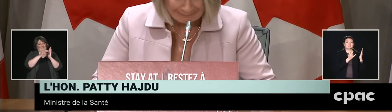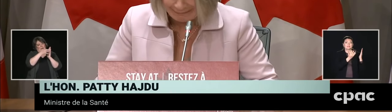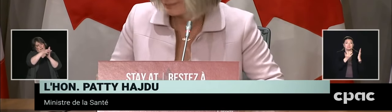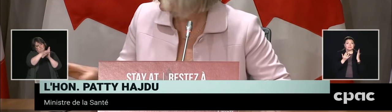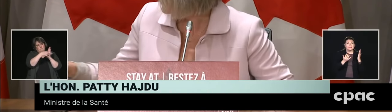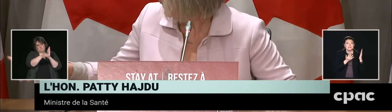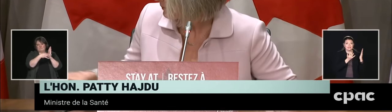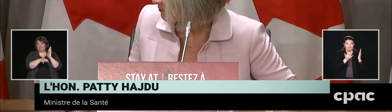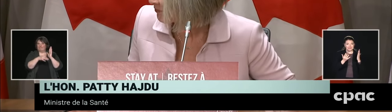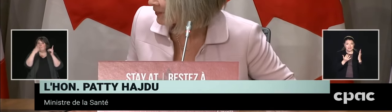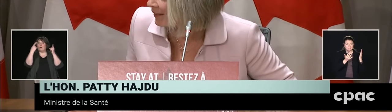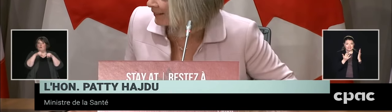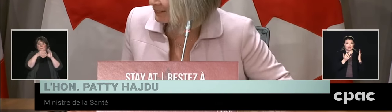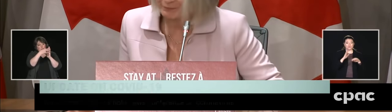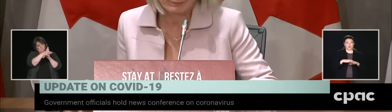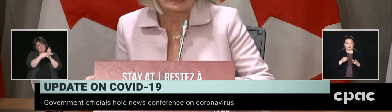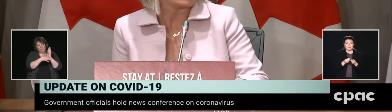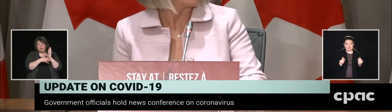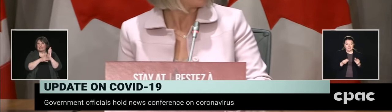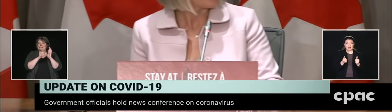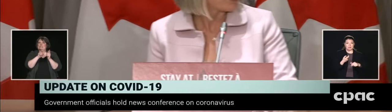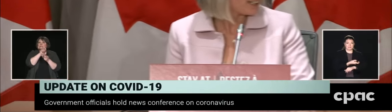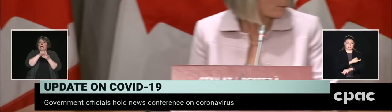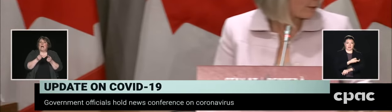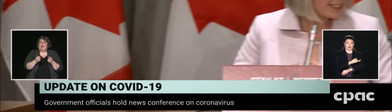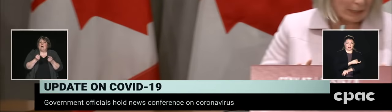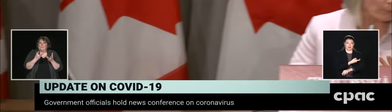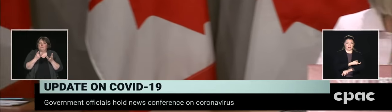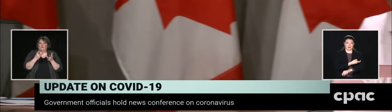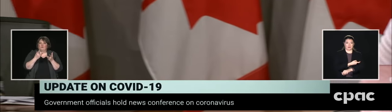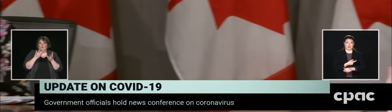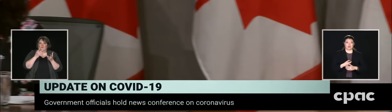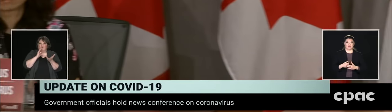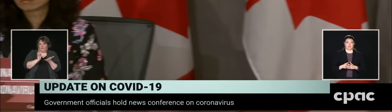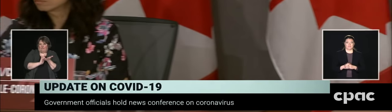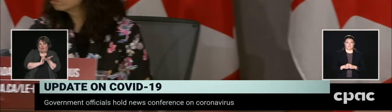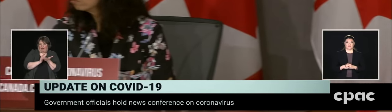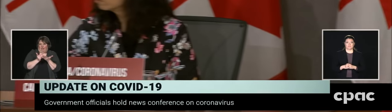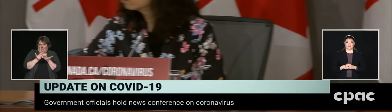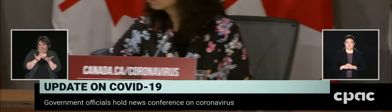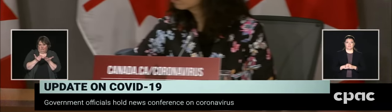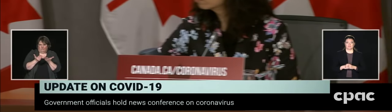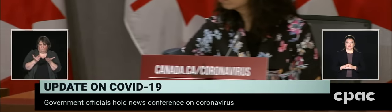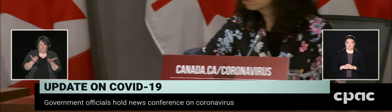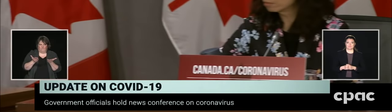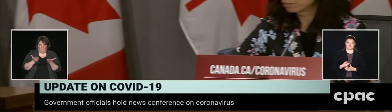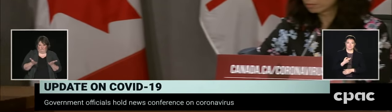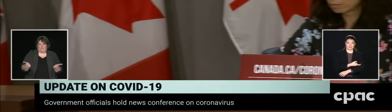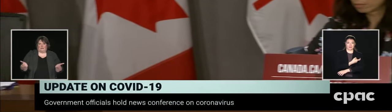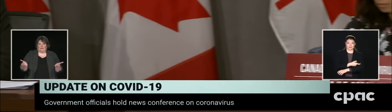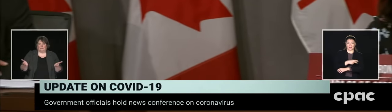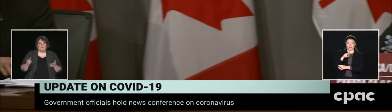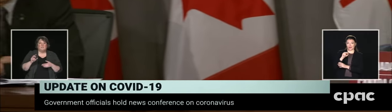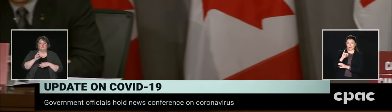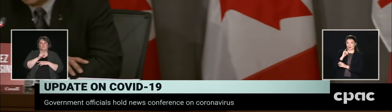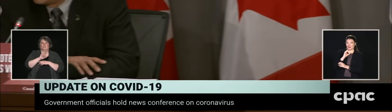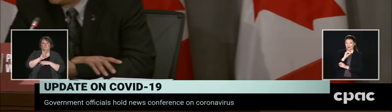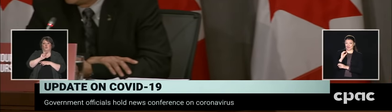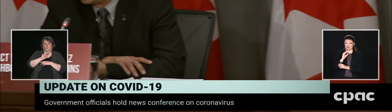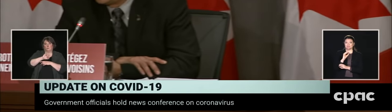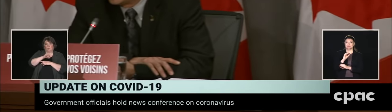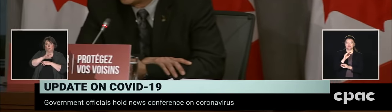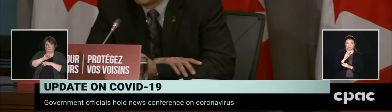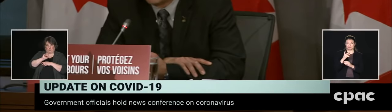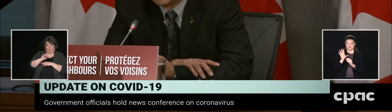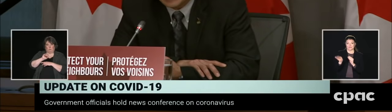supplies. Oui, seulement ajouter, c'est Dr. New, que la situation, c'est toujours fluide. Hein. On ne peut pas